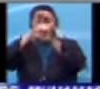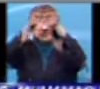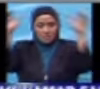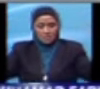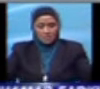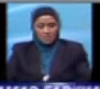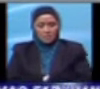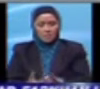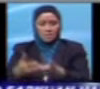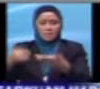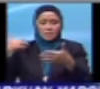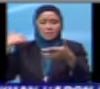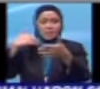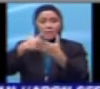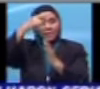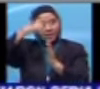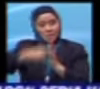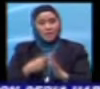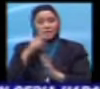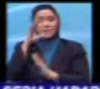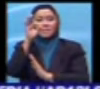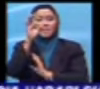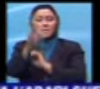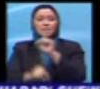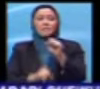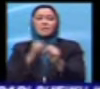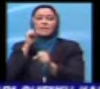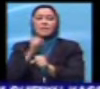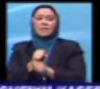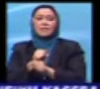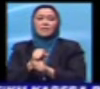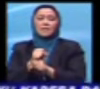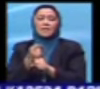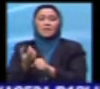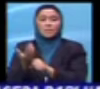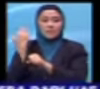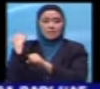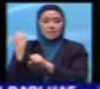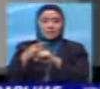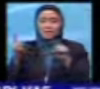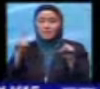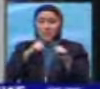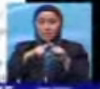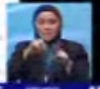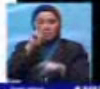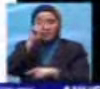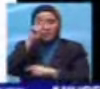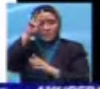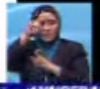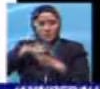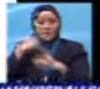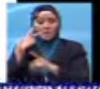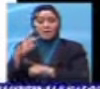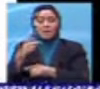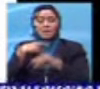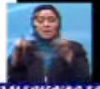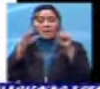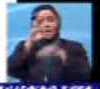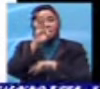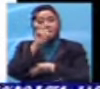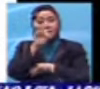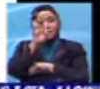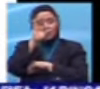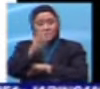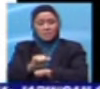sehingga 30 September 2016. Dan pada 2 Disember, FIFA mengumumkan Muhammad Faiz tersenarai